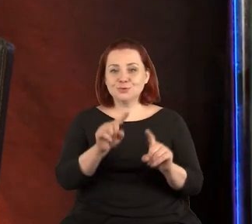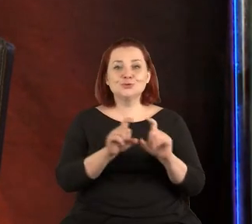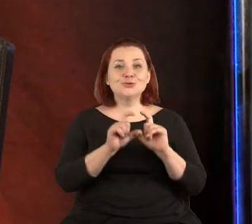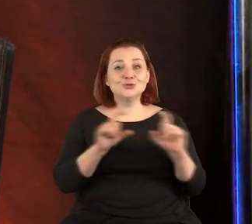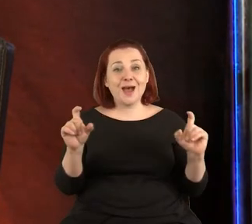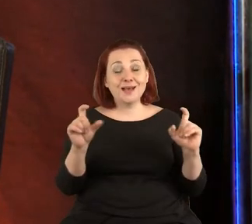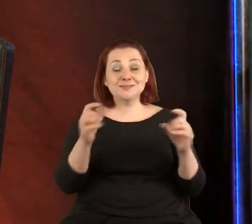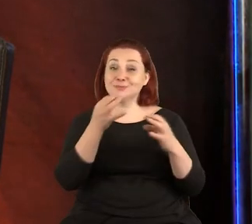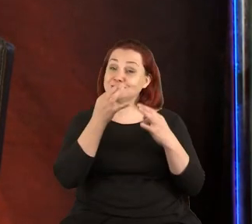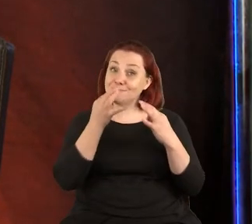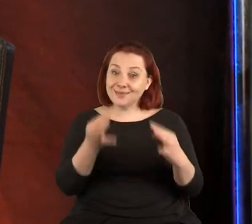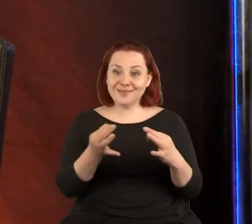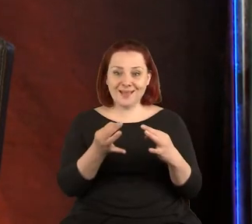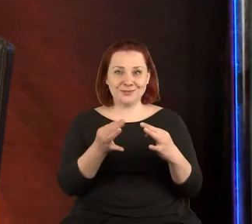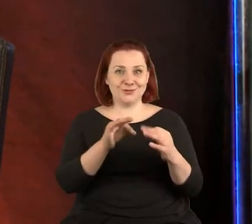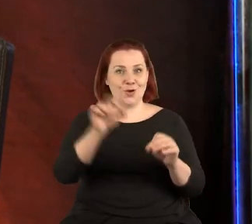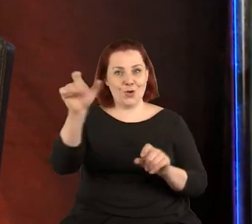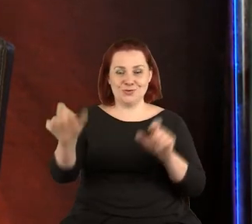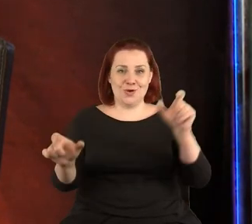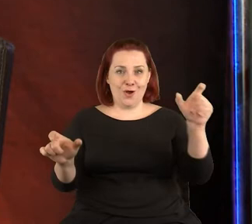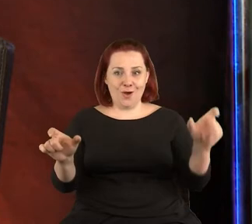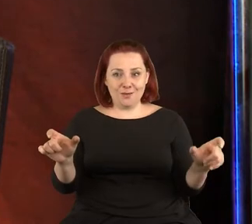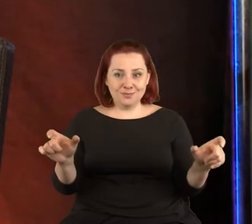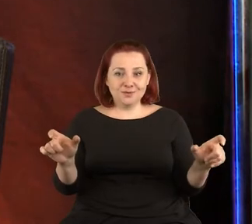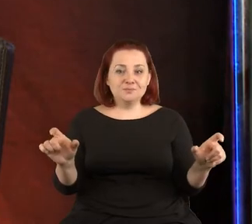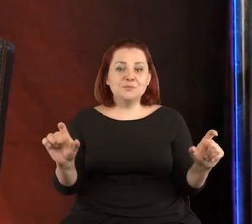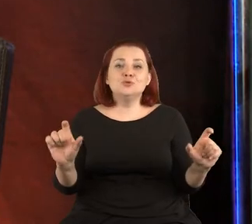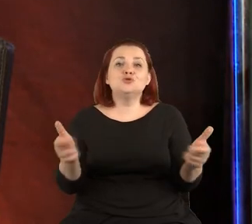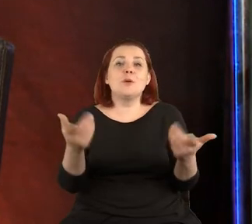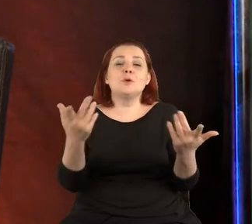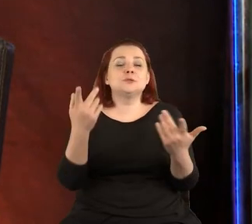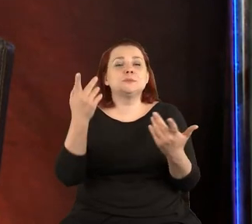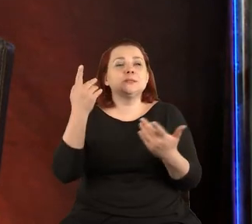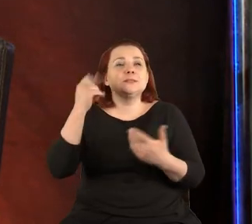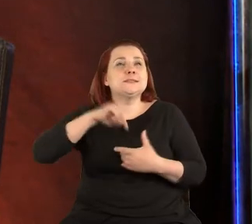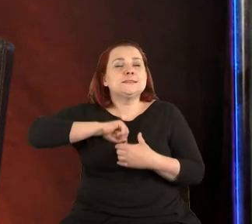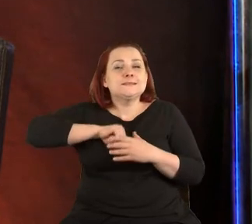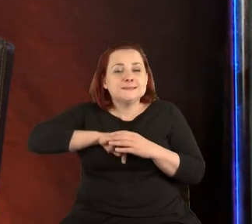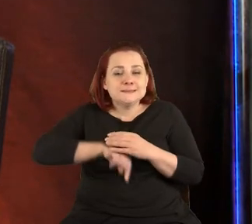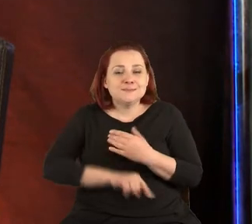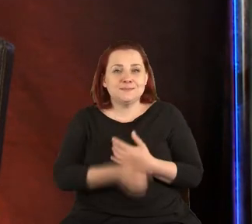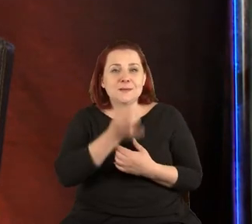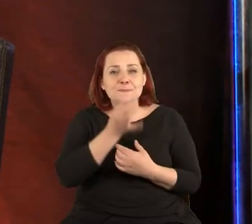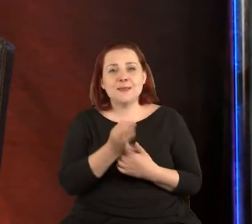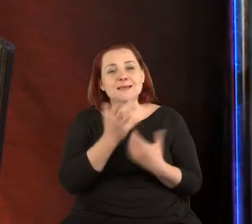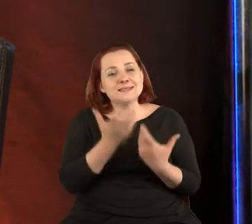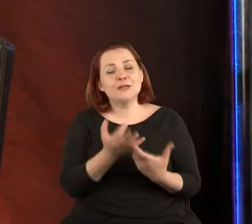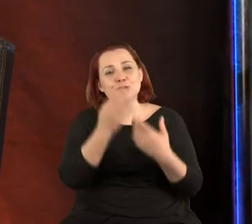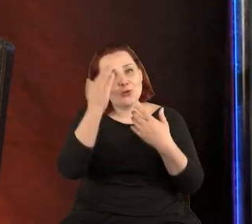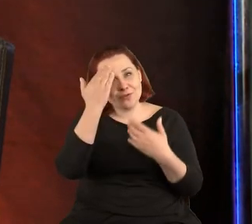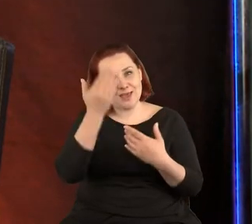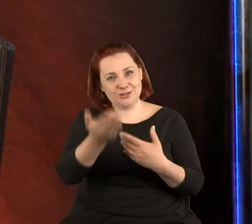żeby zapytać te osoby o coś, co może was nurtuje, o coś, co chcielibyście się dowiedzieć.